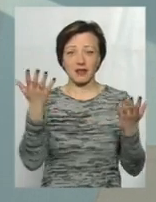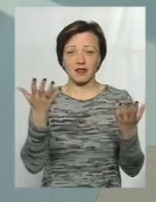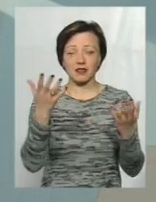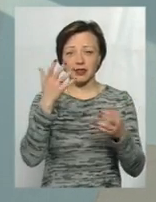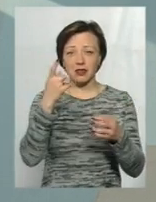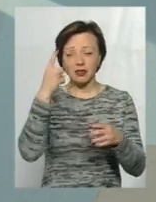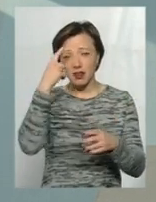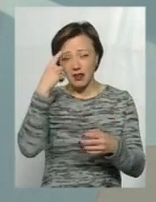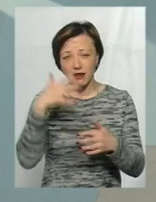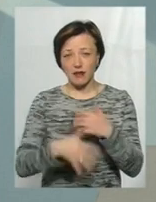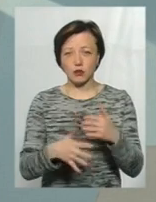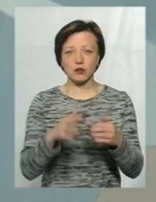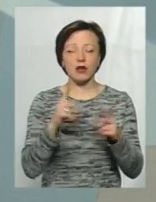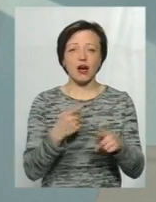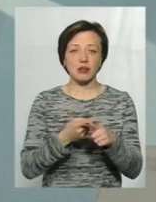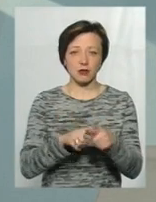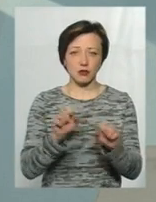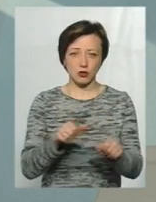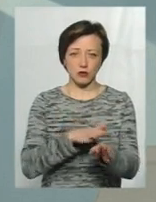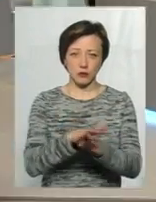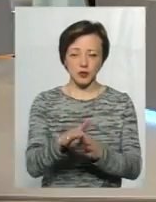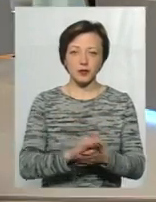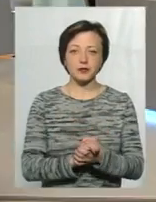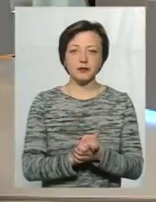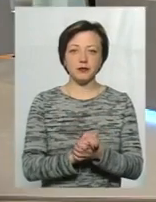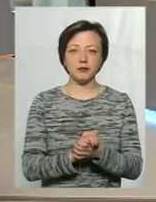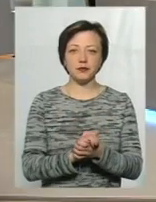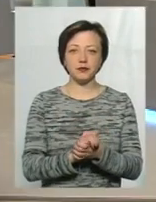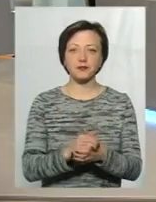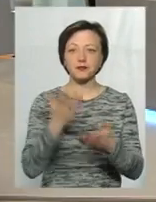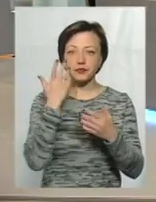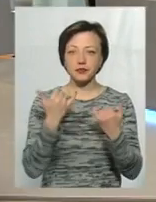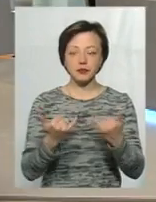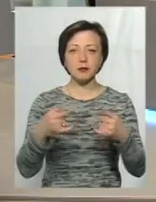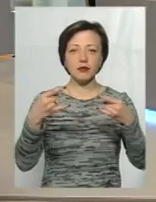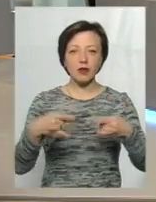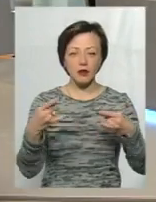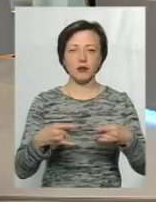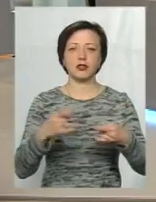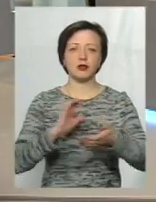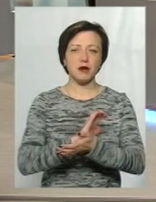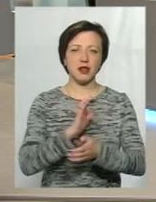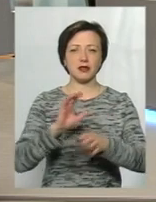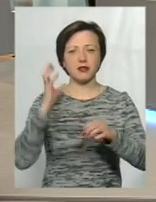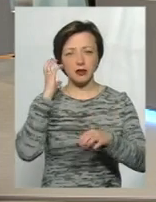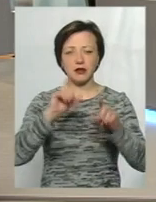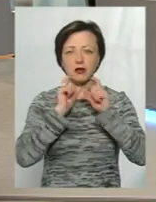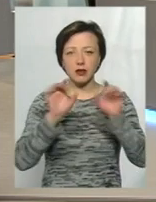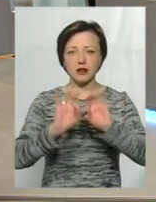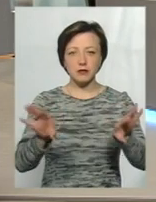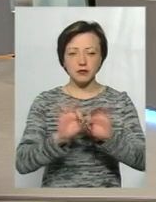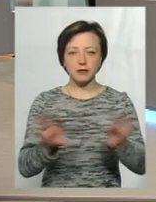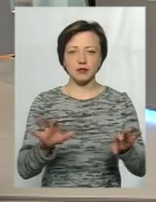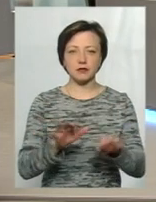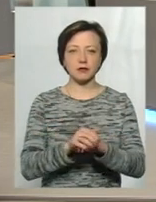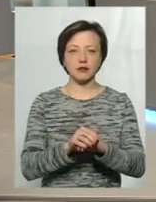не розумієш взагалі, як це може відбуватися. Сьогодні, коли є телебачення, є ніби преса, про це постійно говорять, всі кричать.